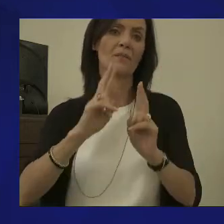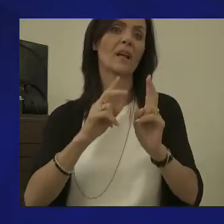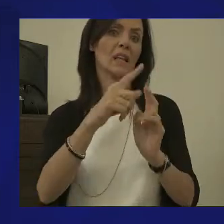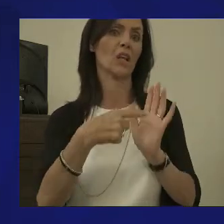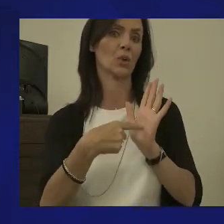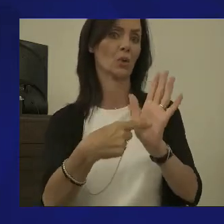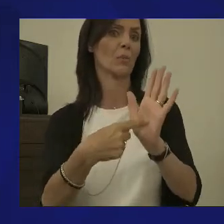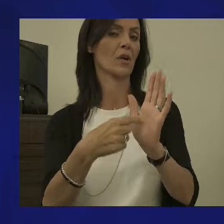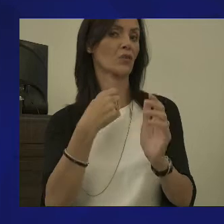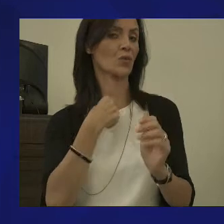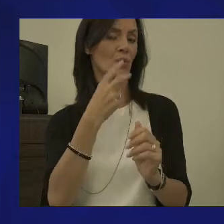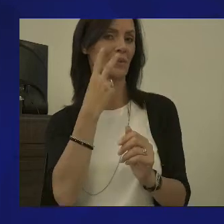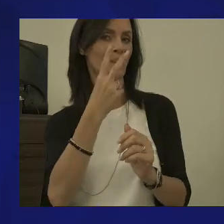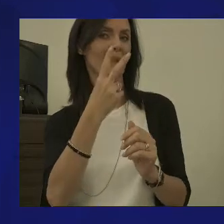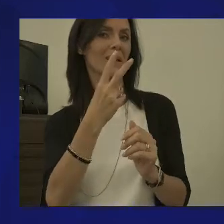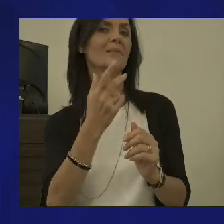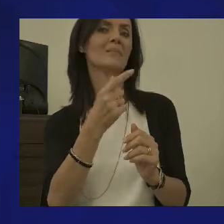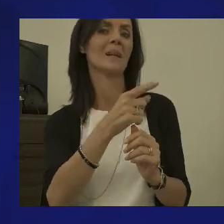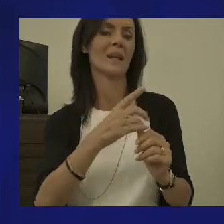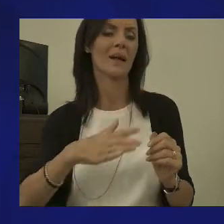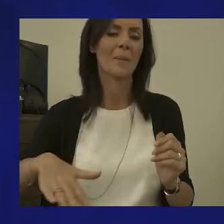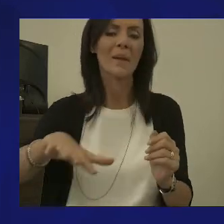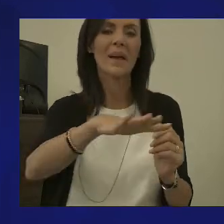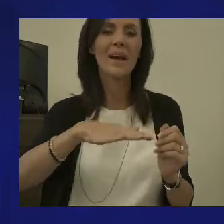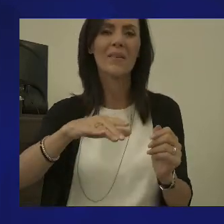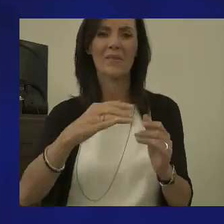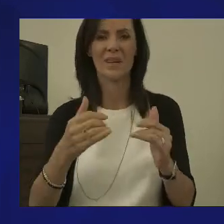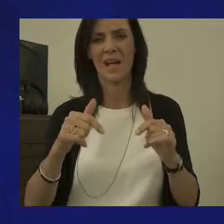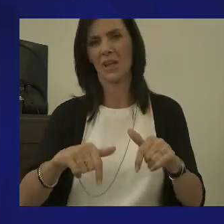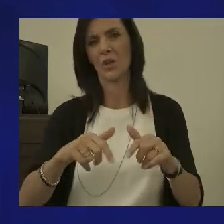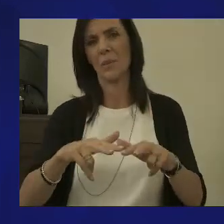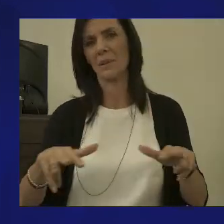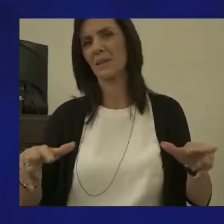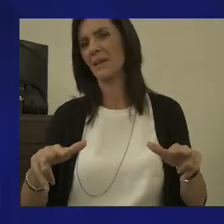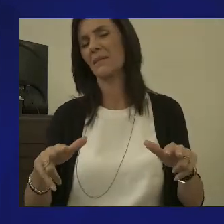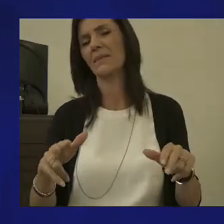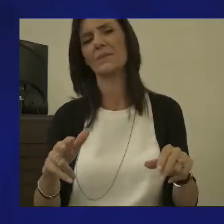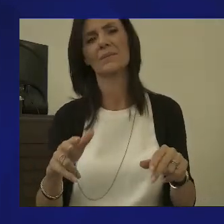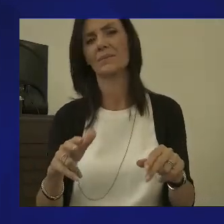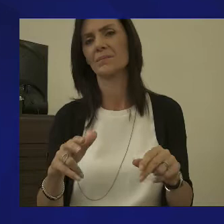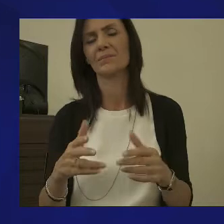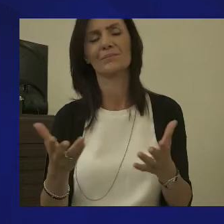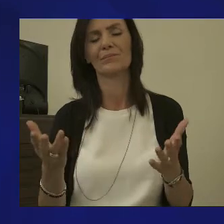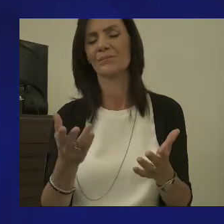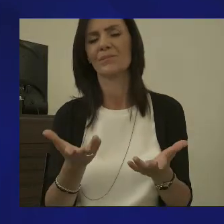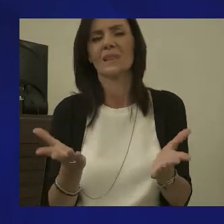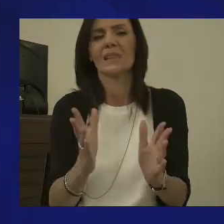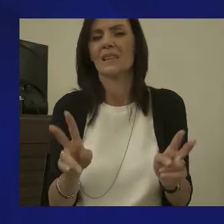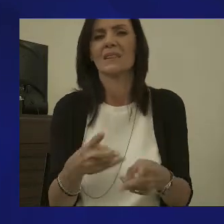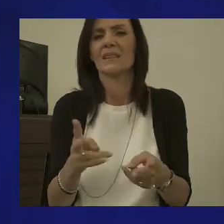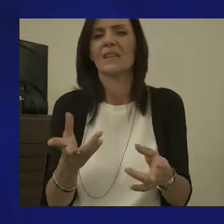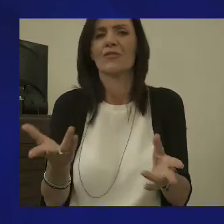לדוגמה שיקרין אחרי זה בחיוב על המרחב, בניגוד למצב היום שזה באמת מפגע חזותי וגם